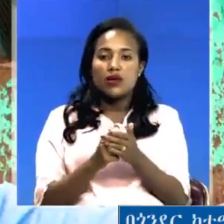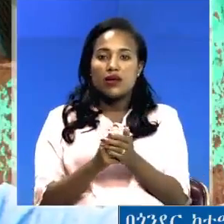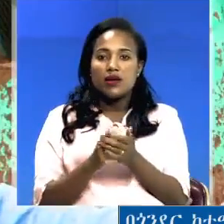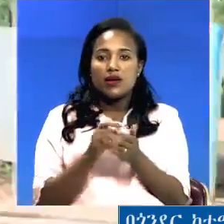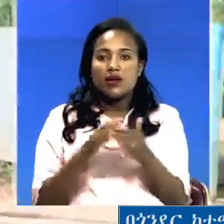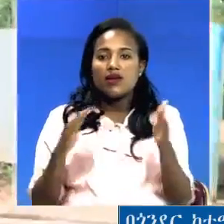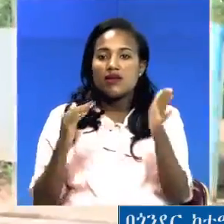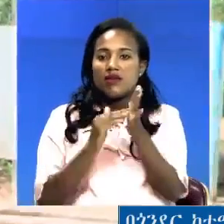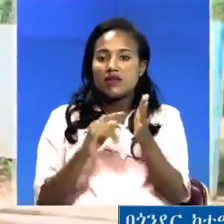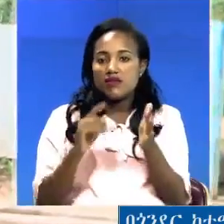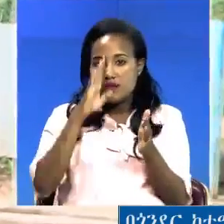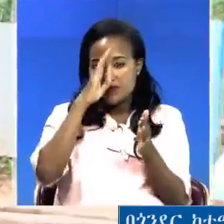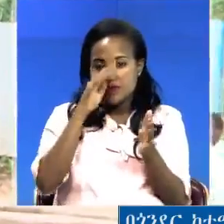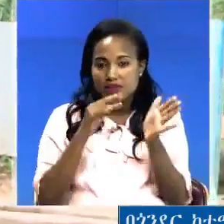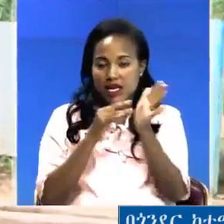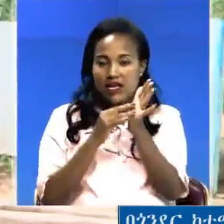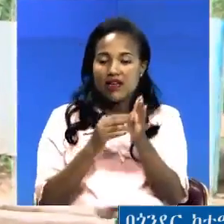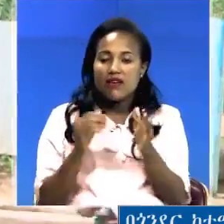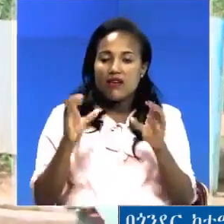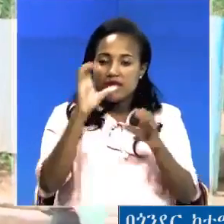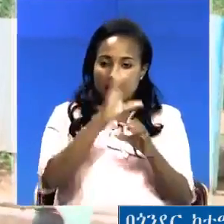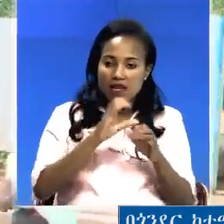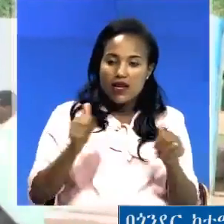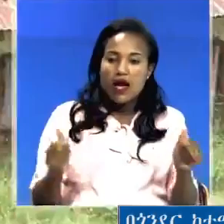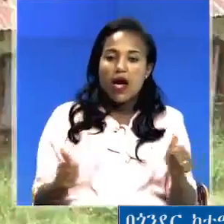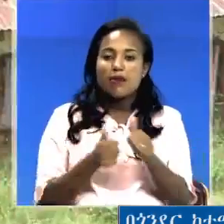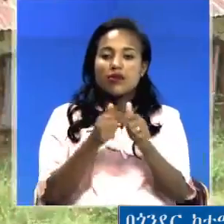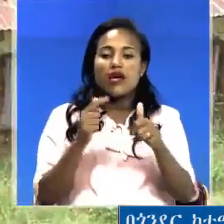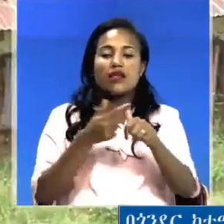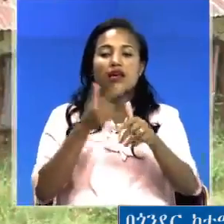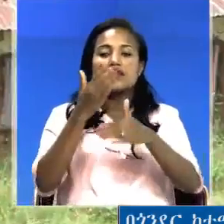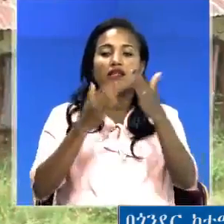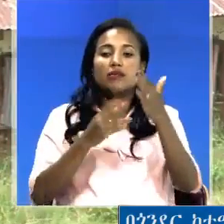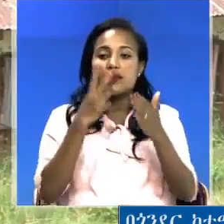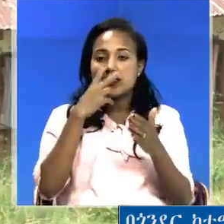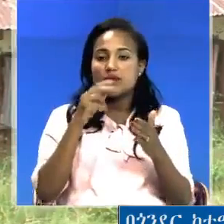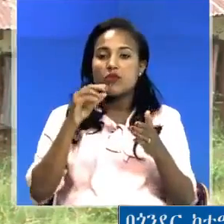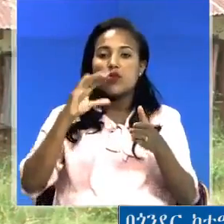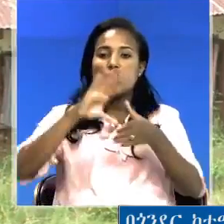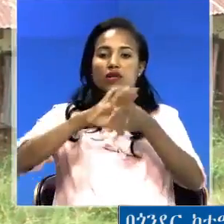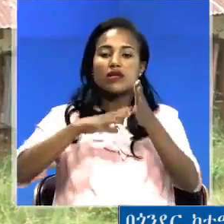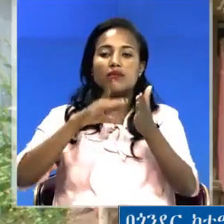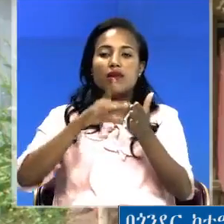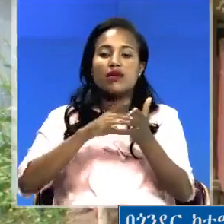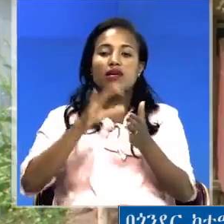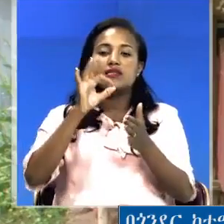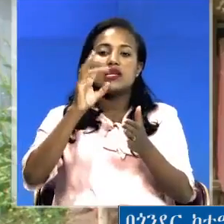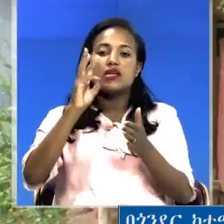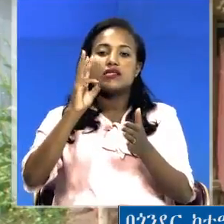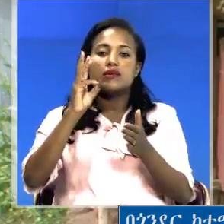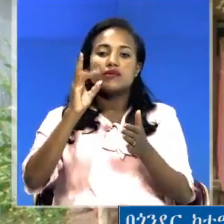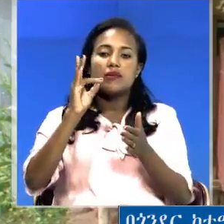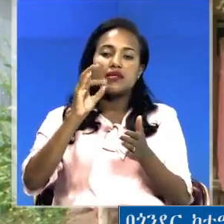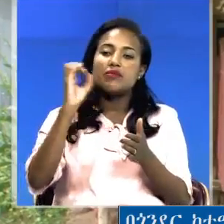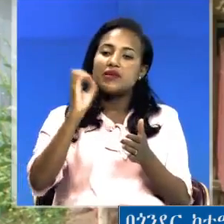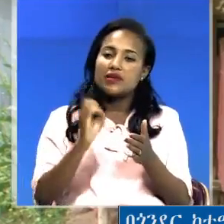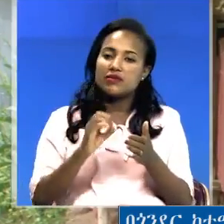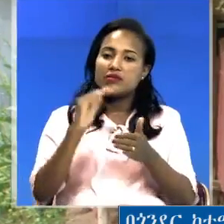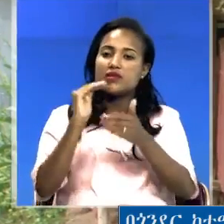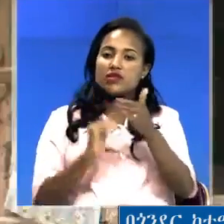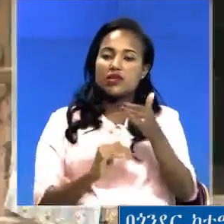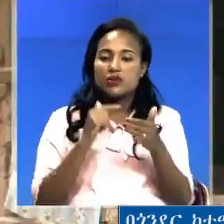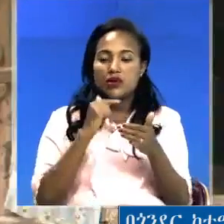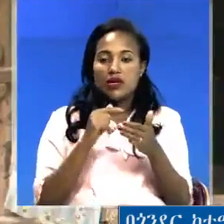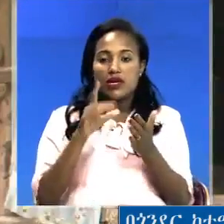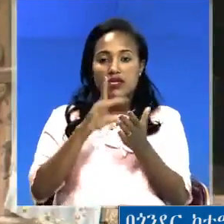ፈጥሮብናል። ለአብነት የፈለጋ ቢዮት አንደኛ ደረጃ ትምህርት ቤትን ተመለከትን እንጂ በጎንደር ከተማ ያሉ ትምህርት ቤቶች ከ97 በመቶ በላይ ከደረጃ በታች ናቸው። የከተማው ትምህርት